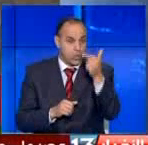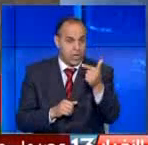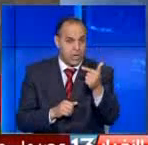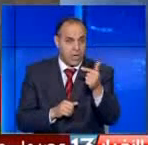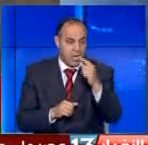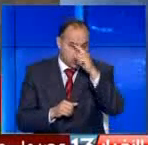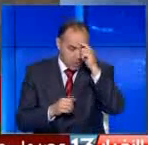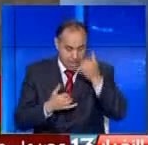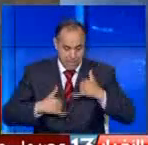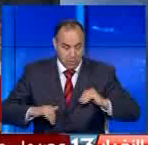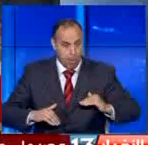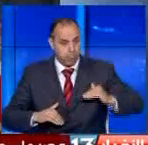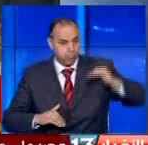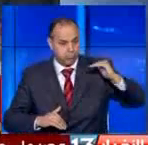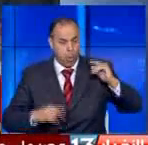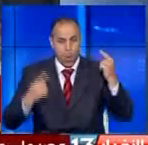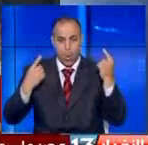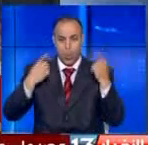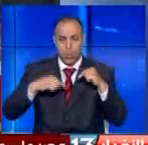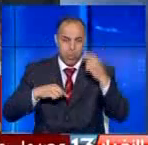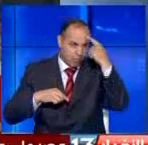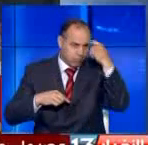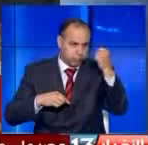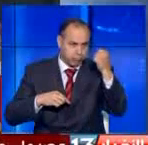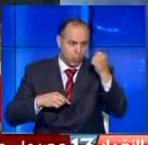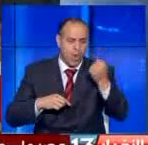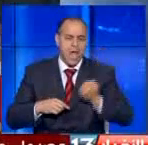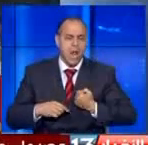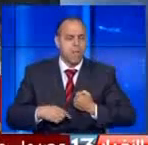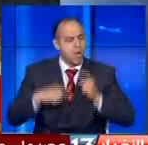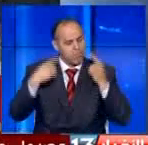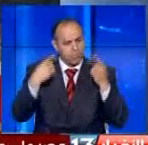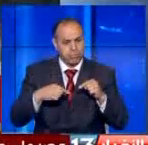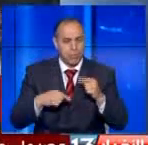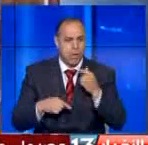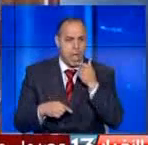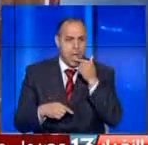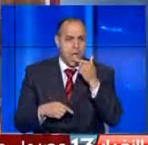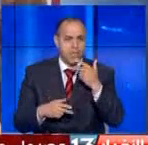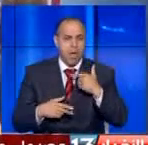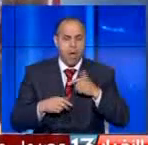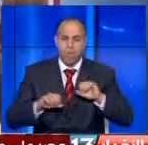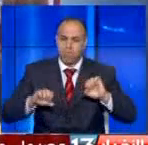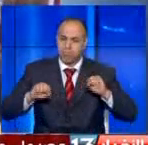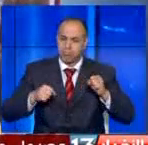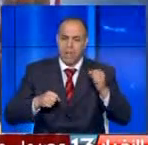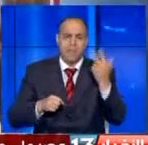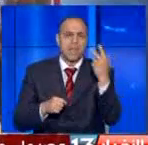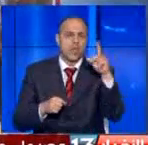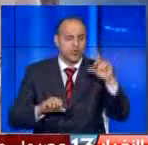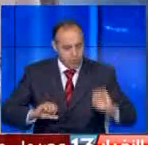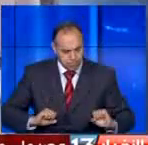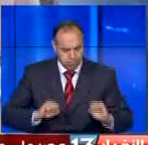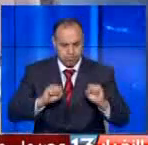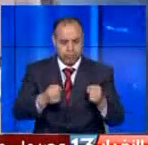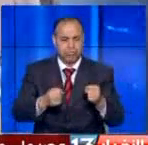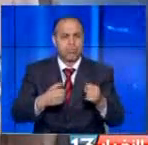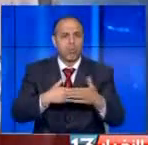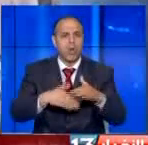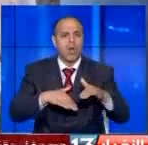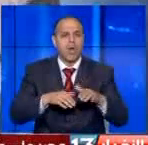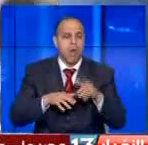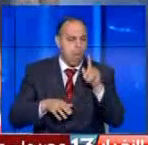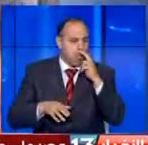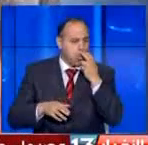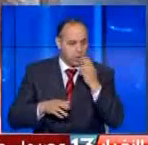إنشاء مجلس أعلى يكافح التطرف والإرهاب وتمديد حالة الطوارئ 3 أشهر، انتشرت